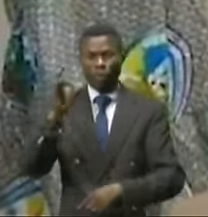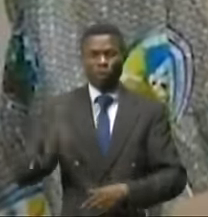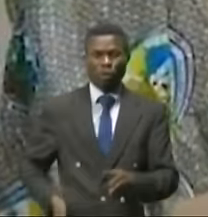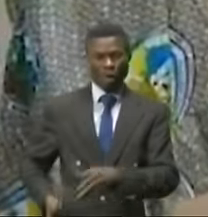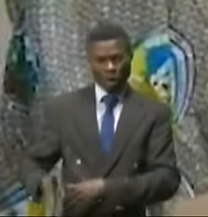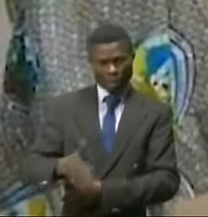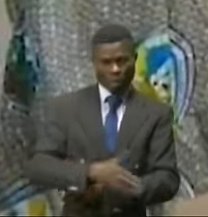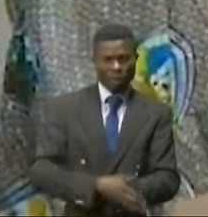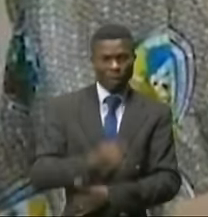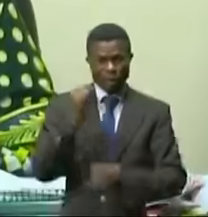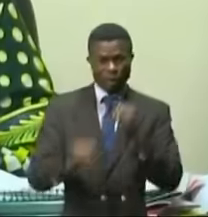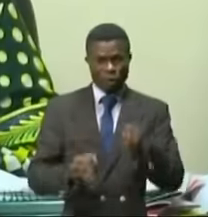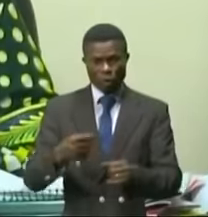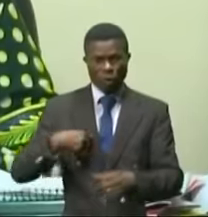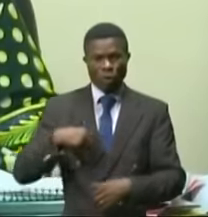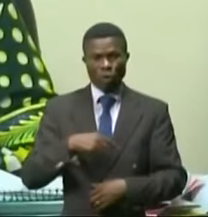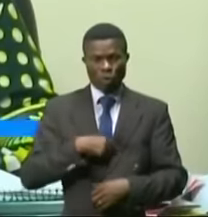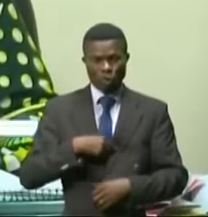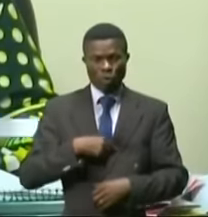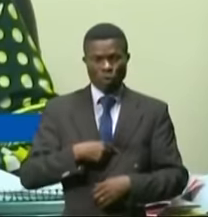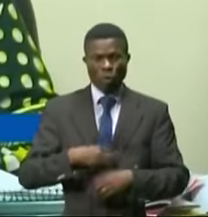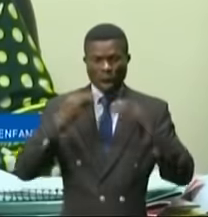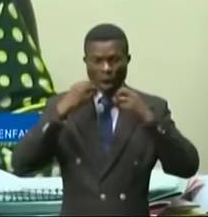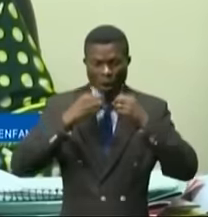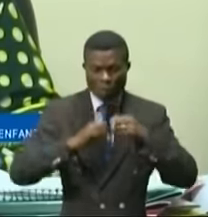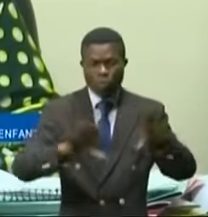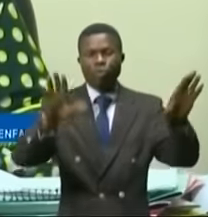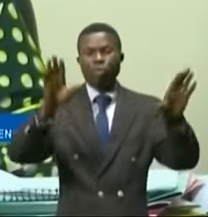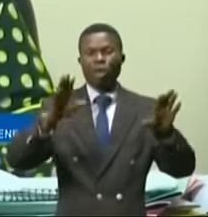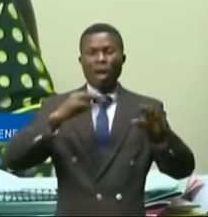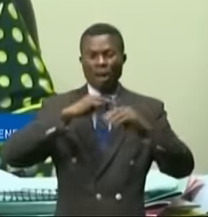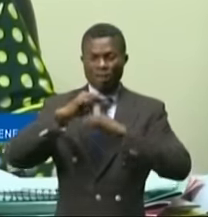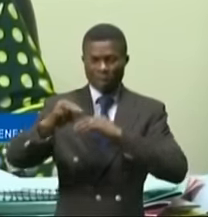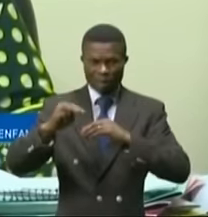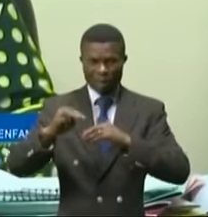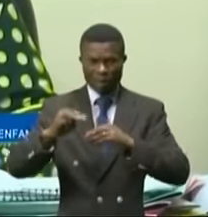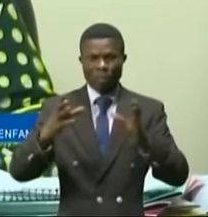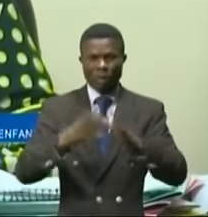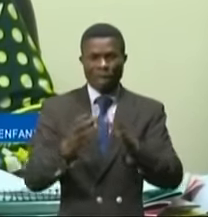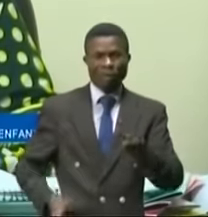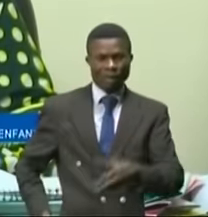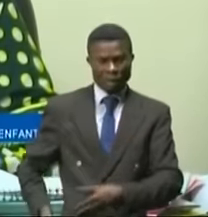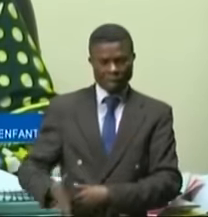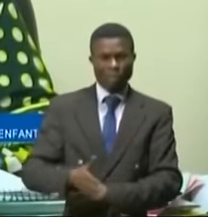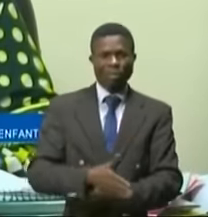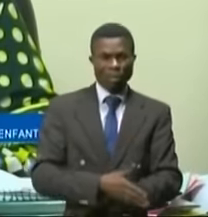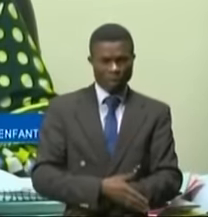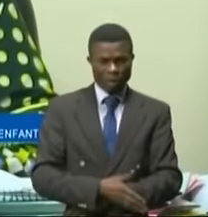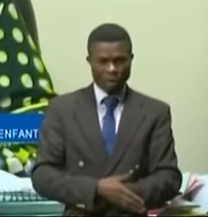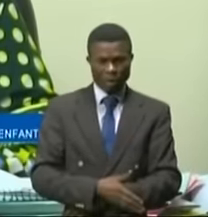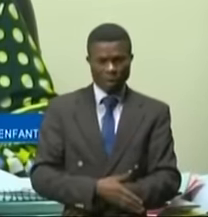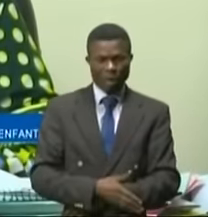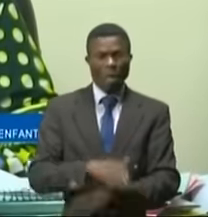si nous faisons véhiculer nos messages par l'épargne, ce sont des milliers de